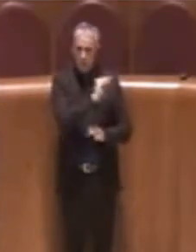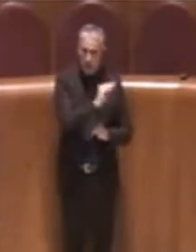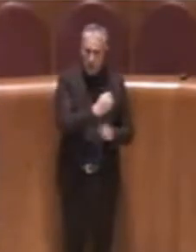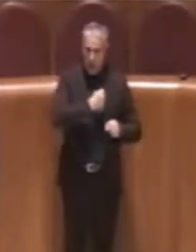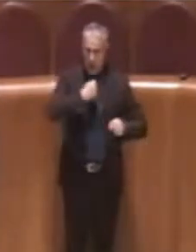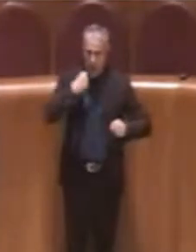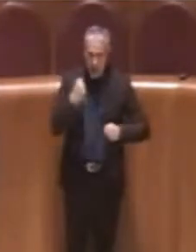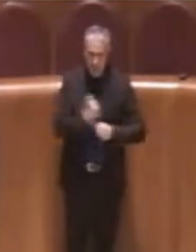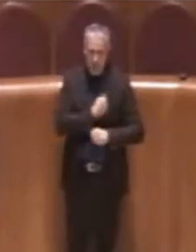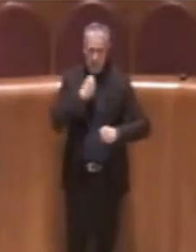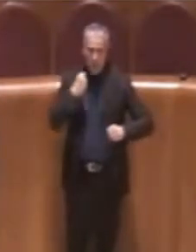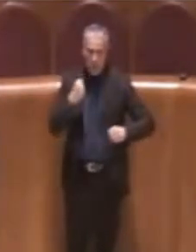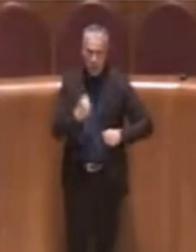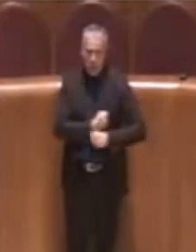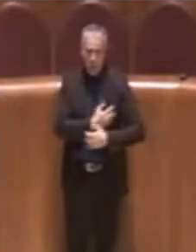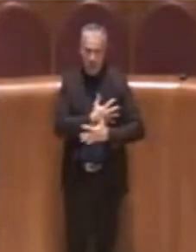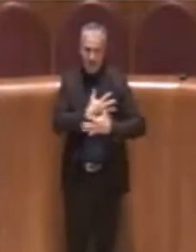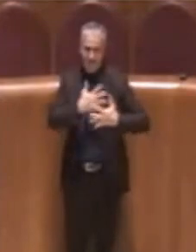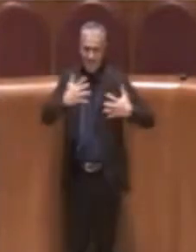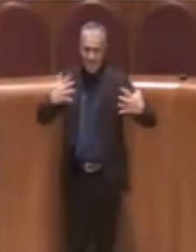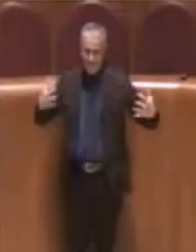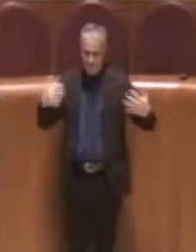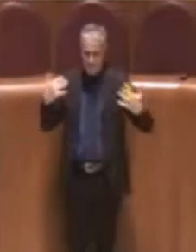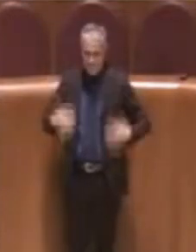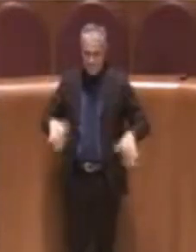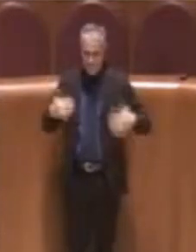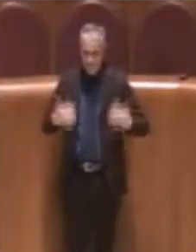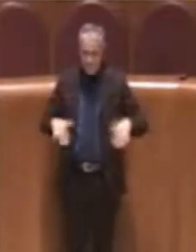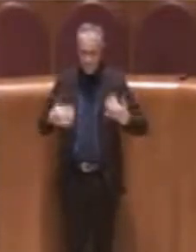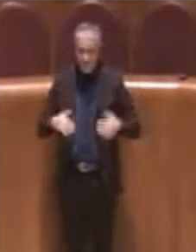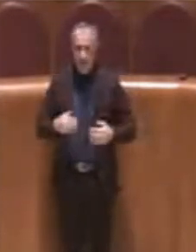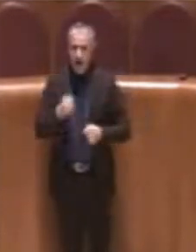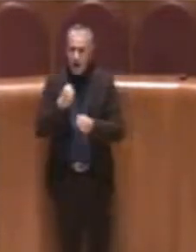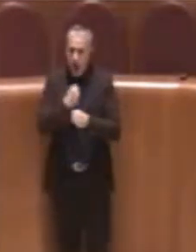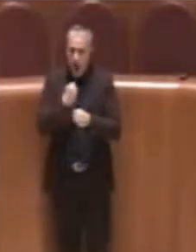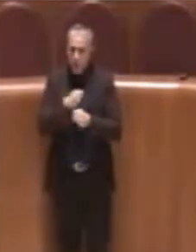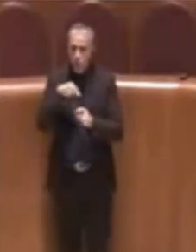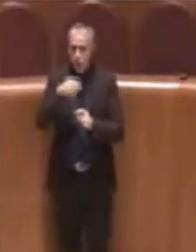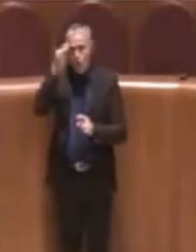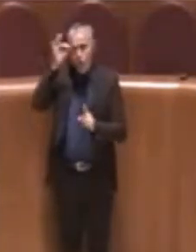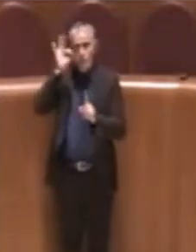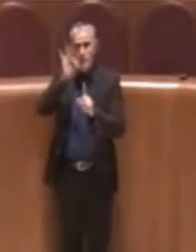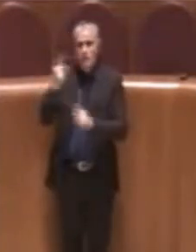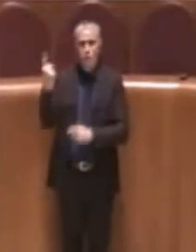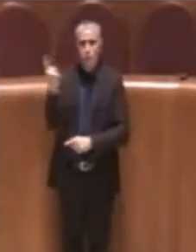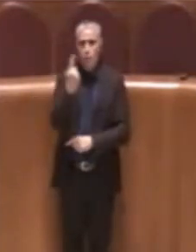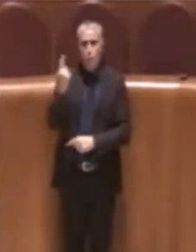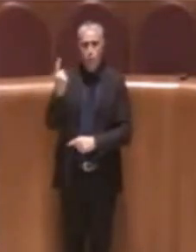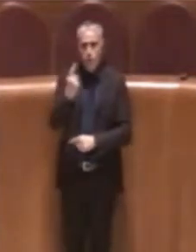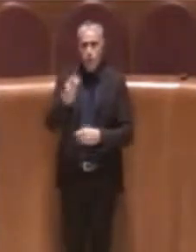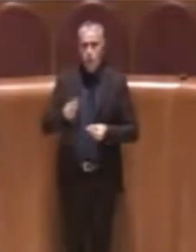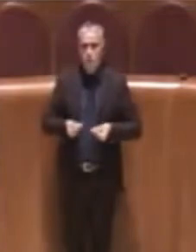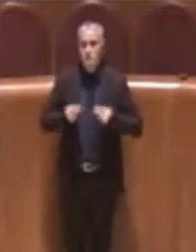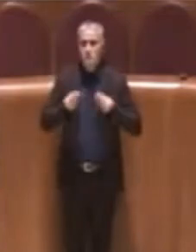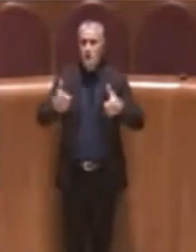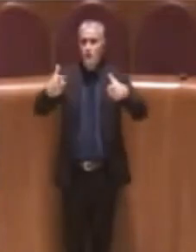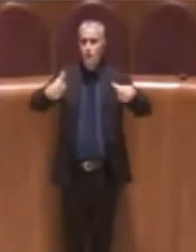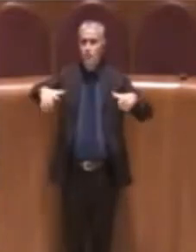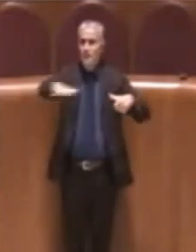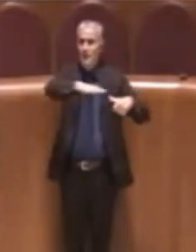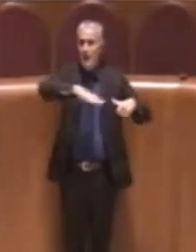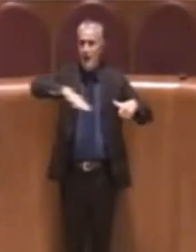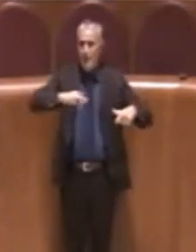lavoro che avevo già citato nelle premesse, che ha l'unico intento di portare beneficio a tutta la